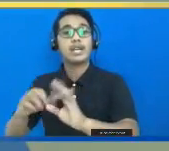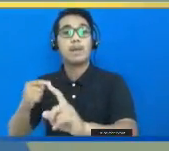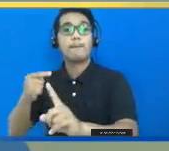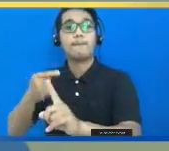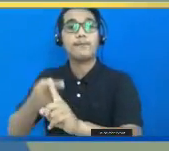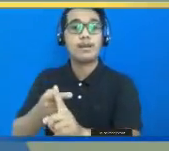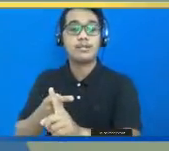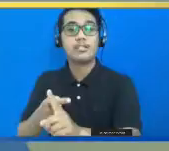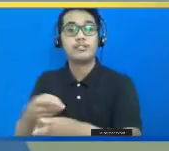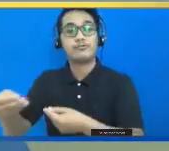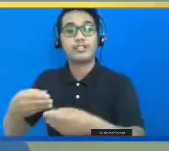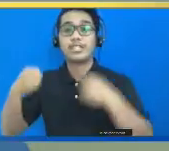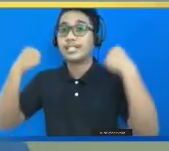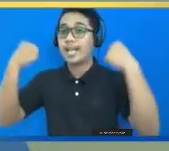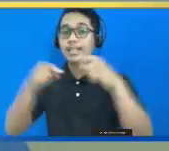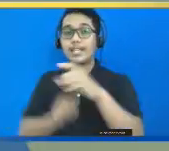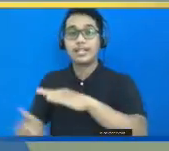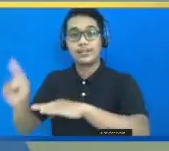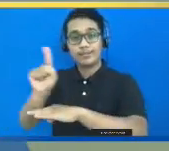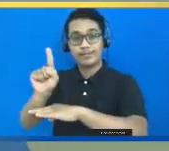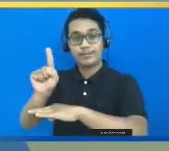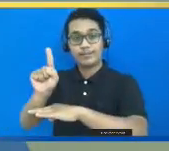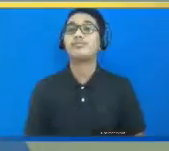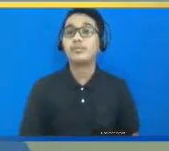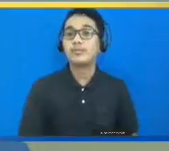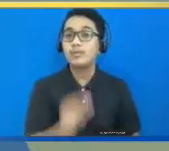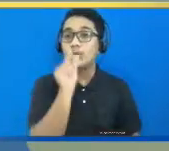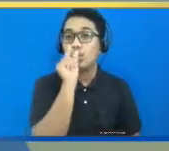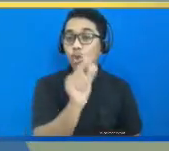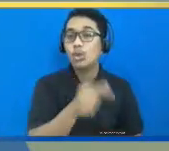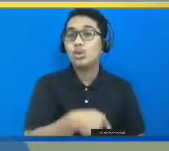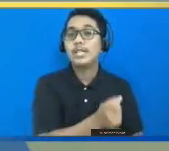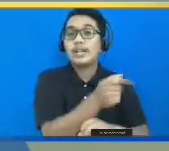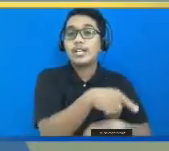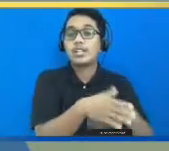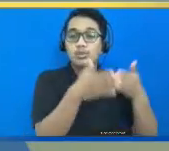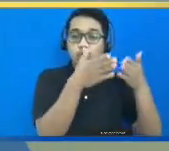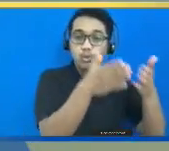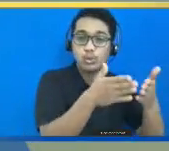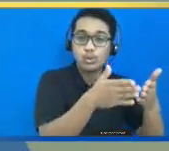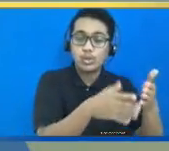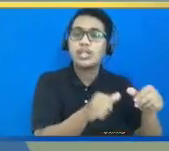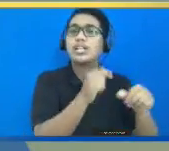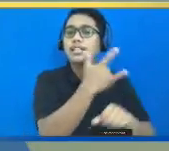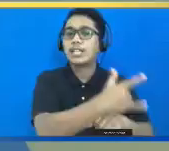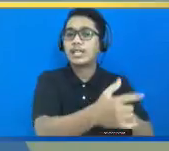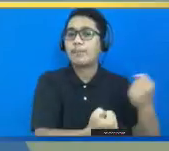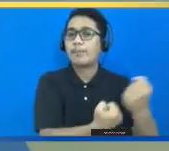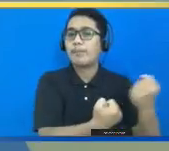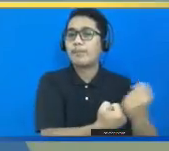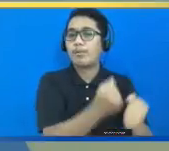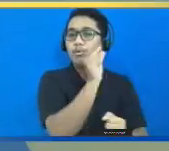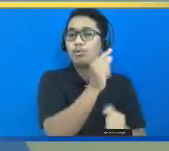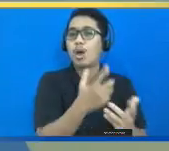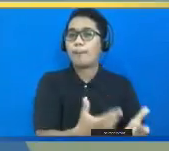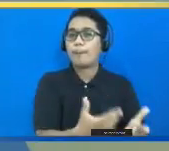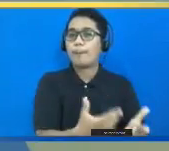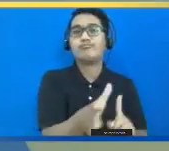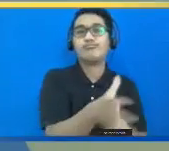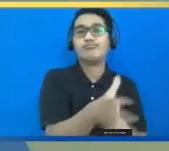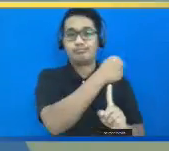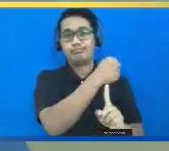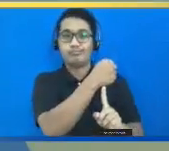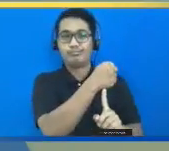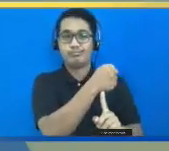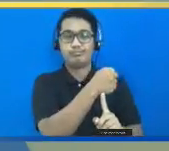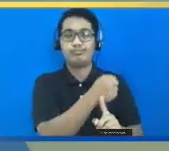belanja kesehatan prioritas sementara untuk dana transfer khusus tetap didorong untuk peningkatan capaian output dan outcome